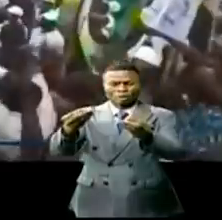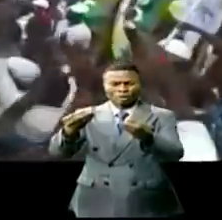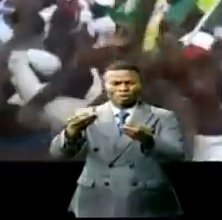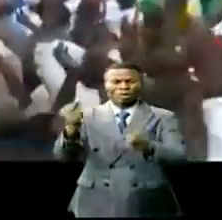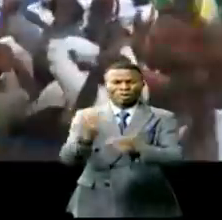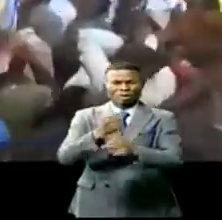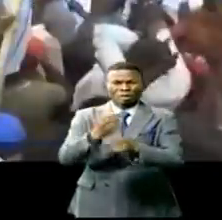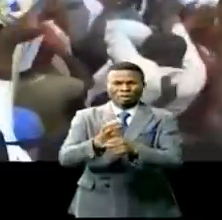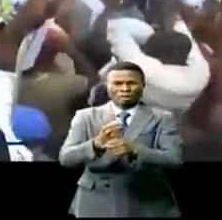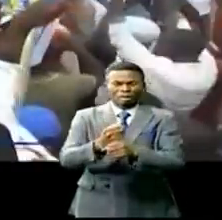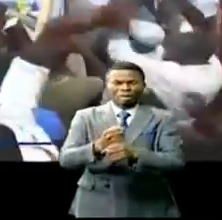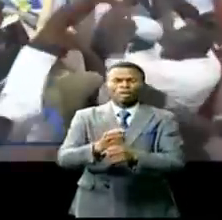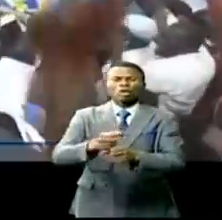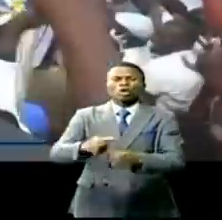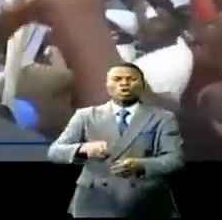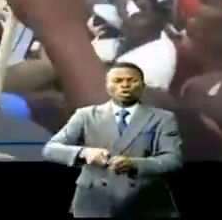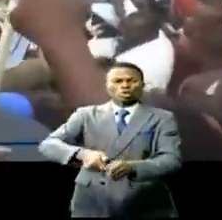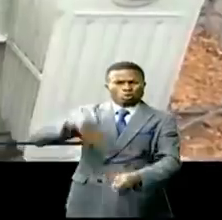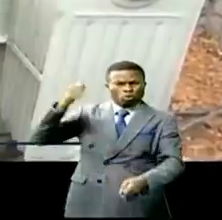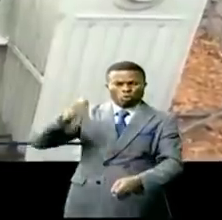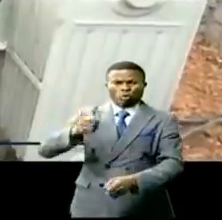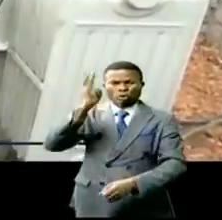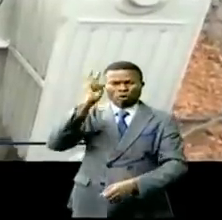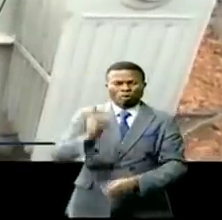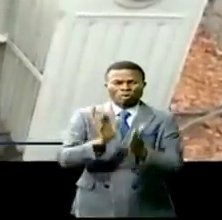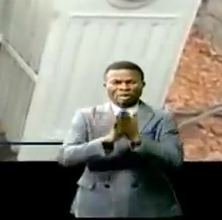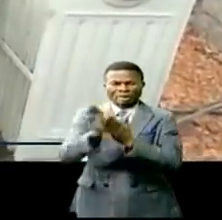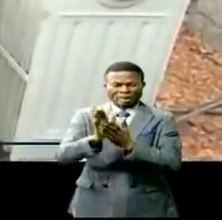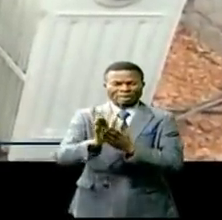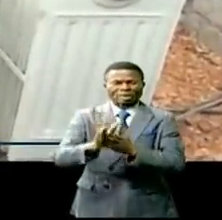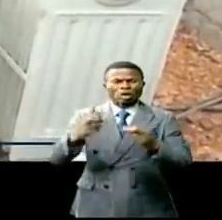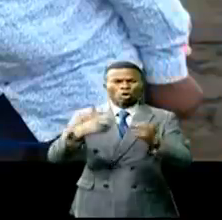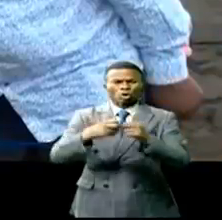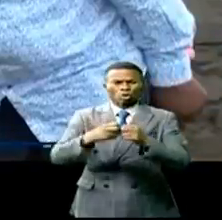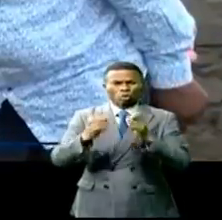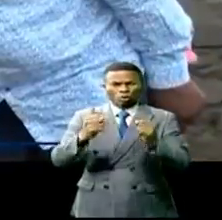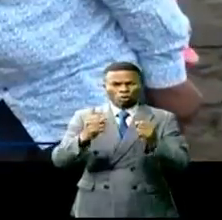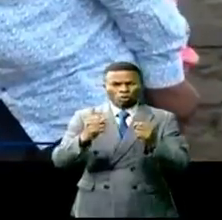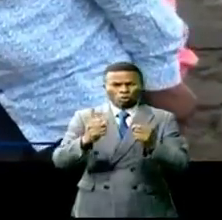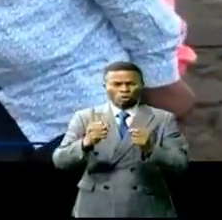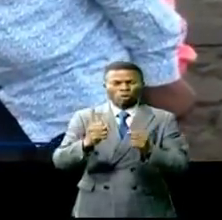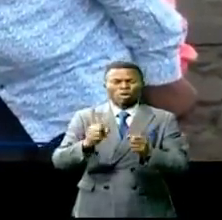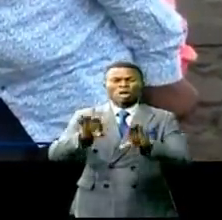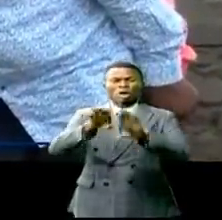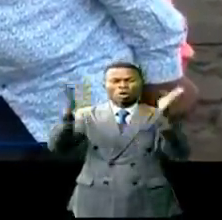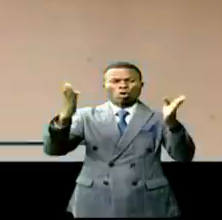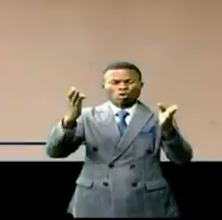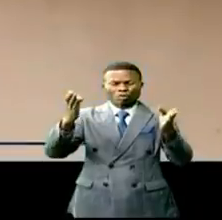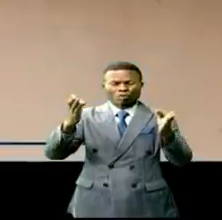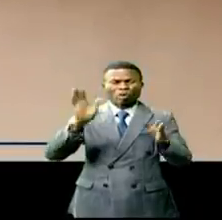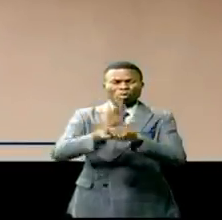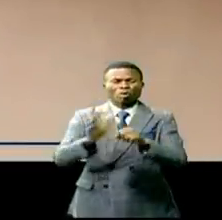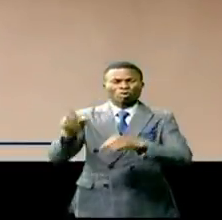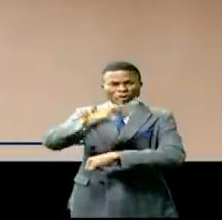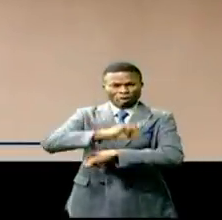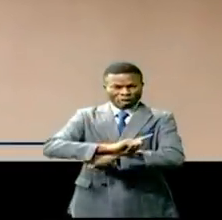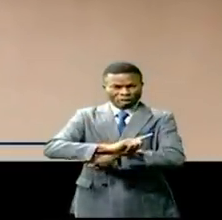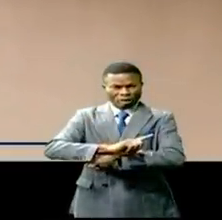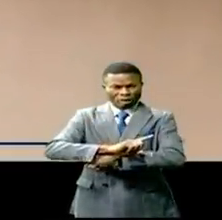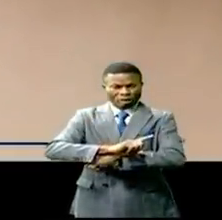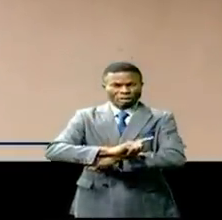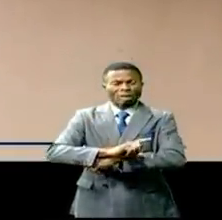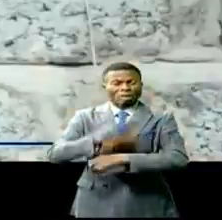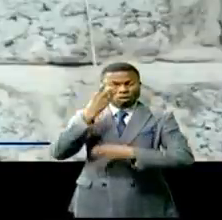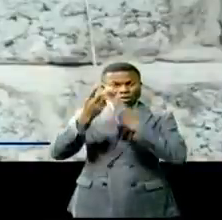un nouveau transformateur de 315 cavia et les ténèbres et a couvert la cité pendant plusieurs jours ont ainsi cédé la place